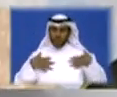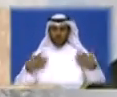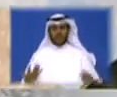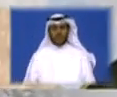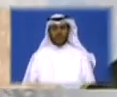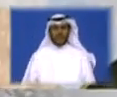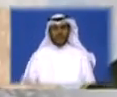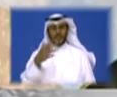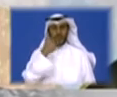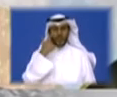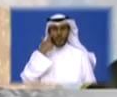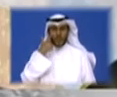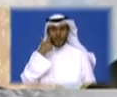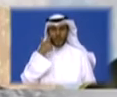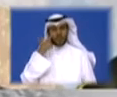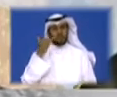تقوم ب